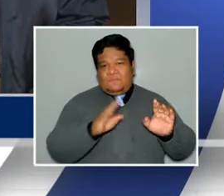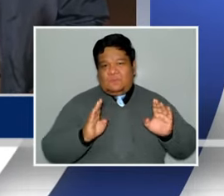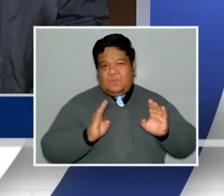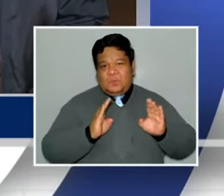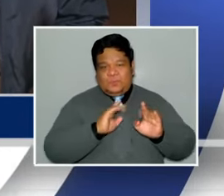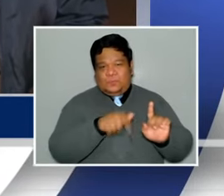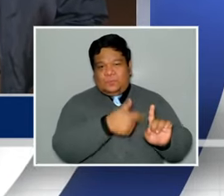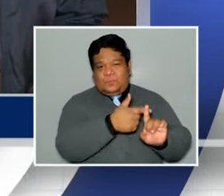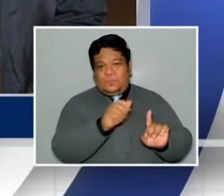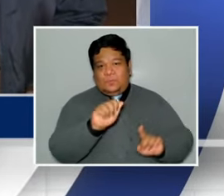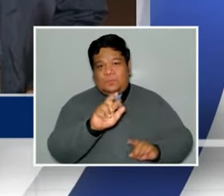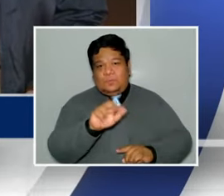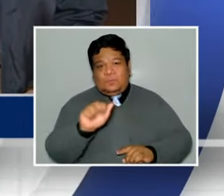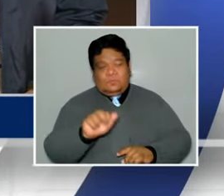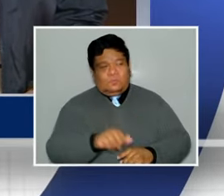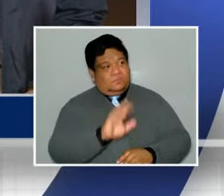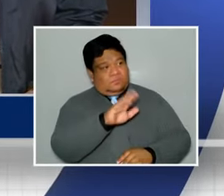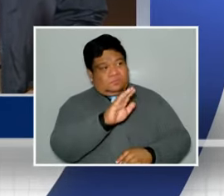outbreak?